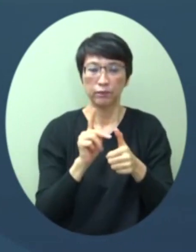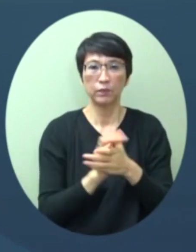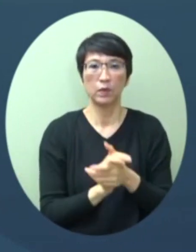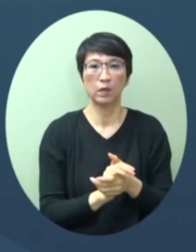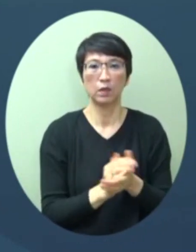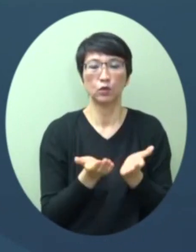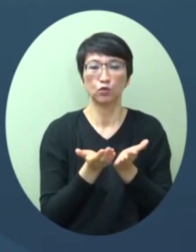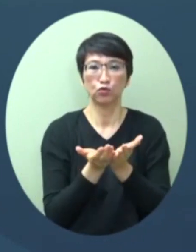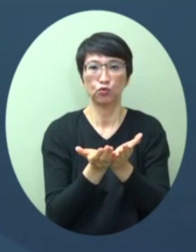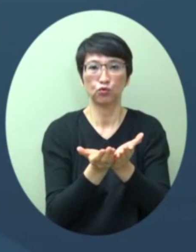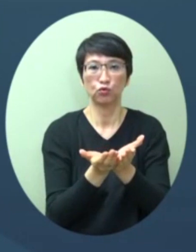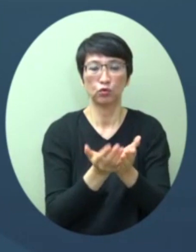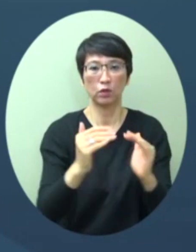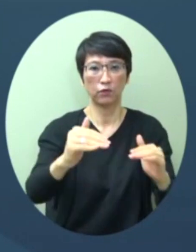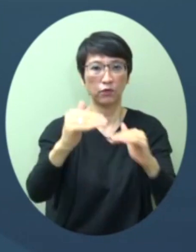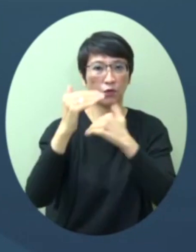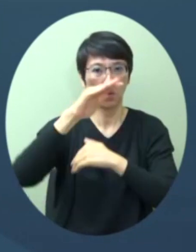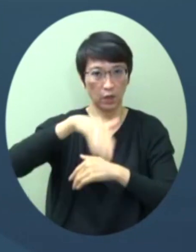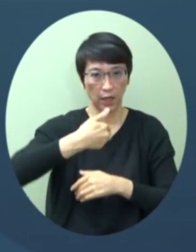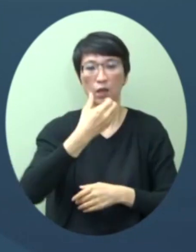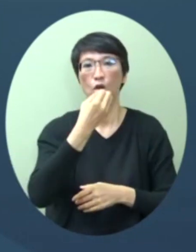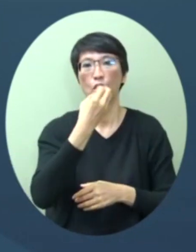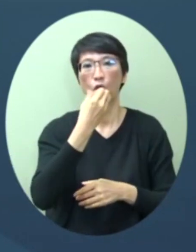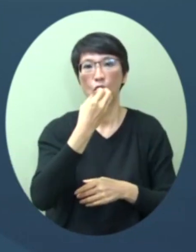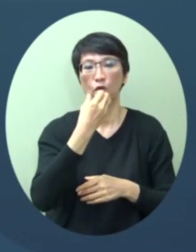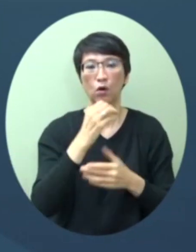輸這些物品